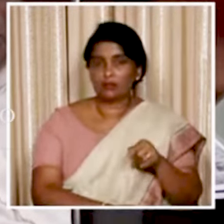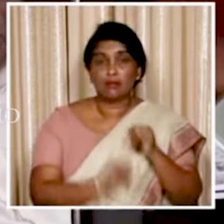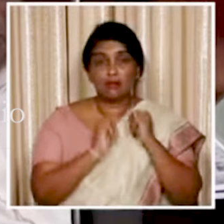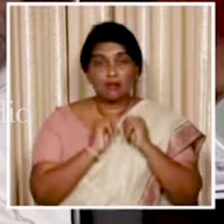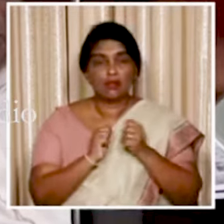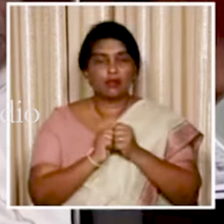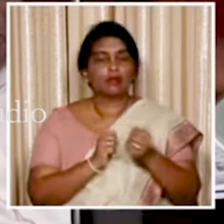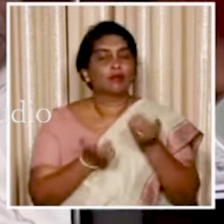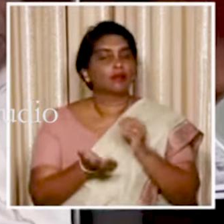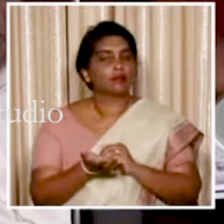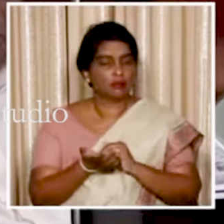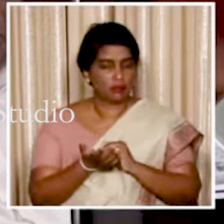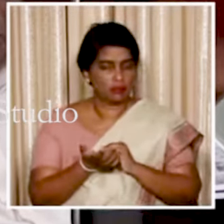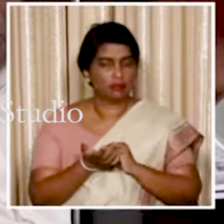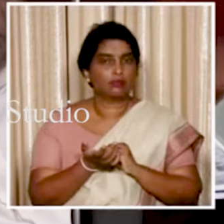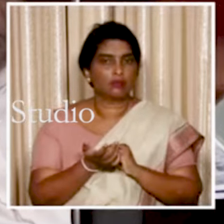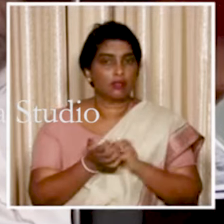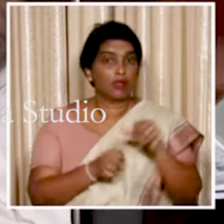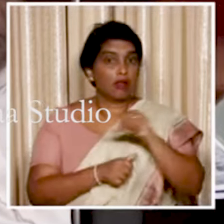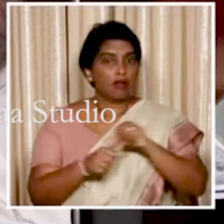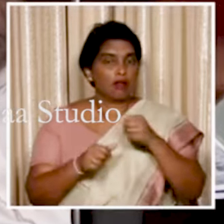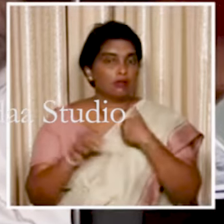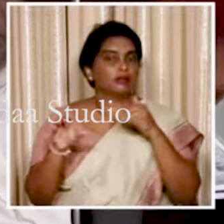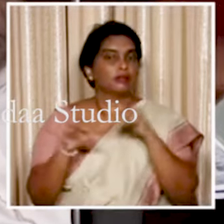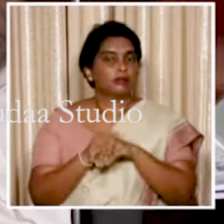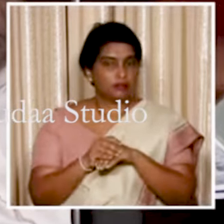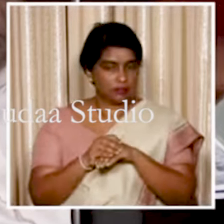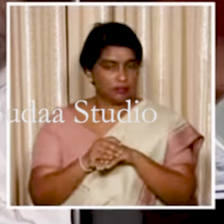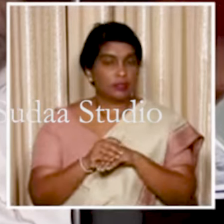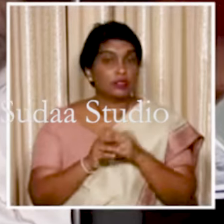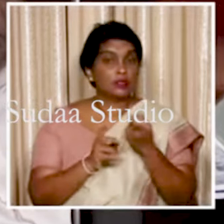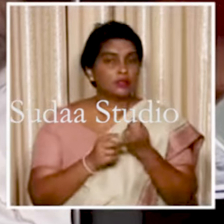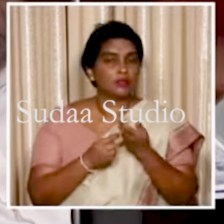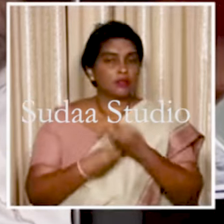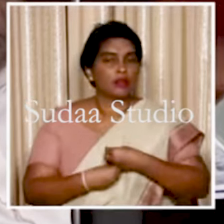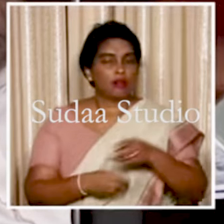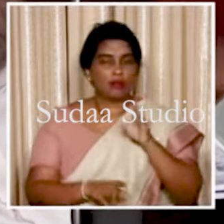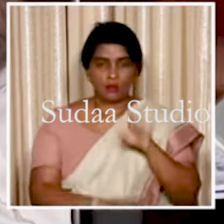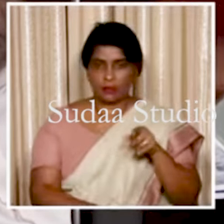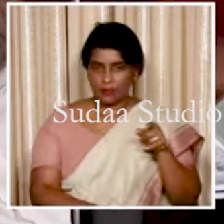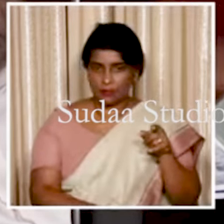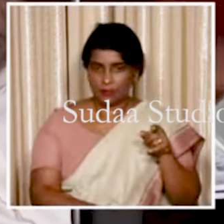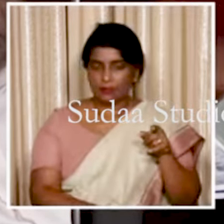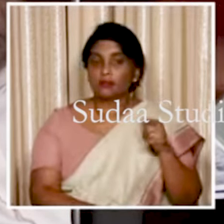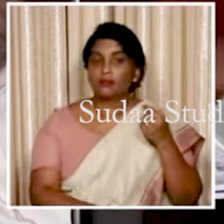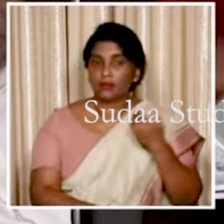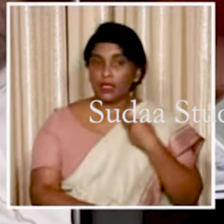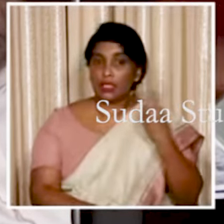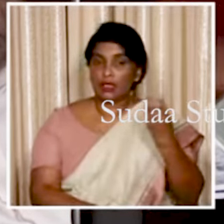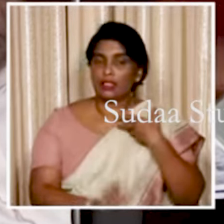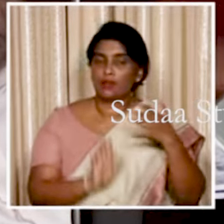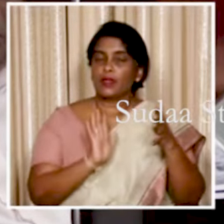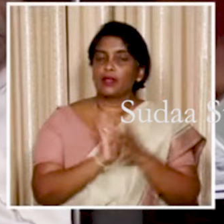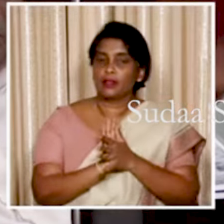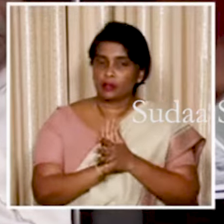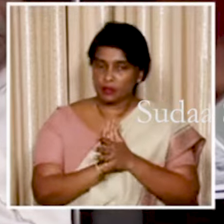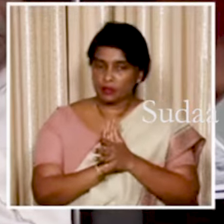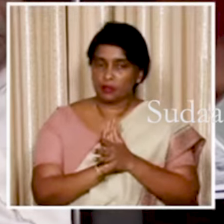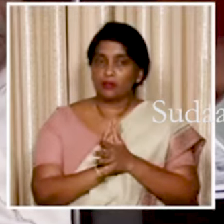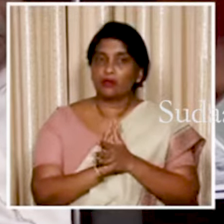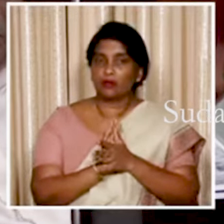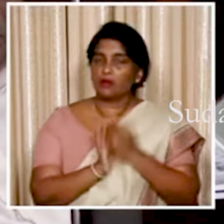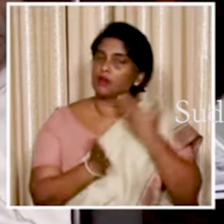දූෂිතයන් නැවතවරක් මේ ආයතනයට පත් වෙලා සල්ලි හිස් කරන්න පටන් ගන්න තියෙන්නේ. ඉතින් අපි දෙකොල්ලෝ මේකව වෙලා